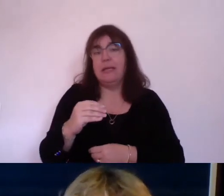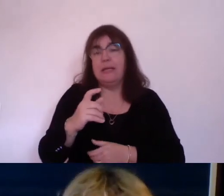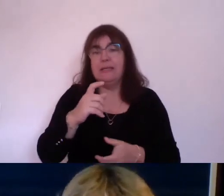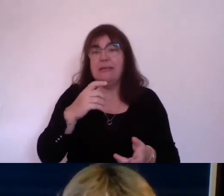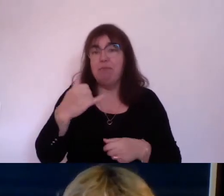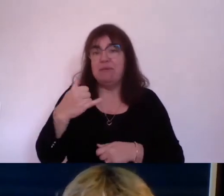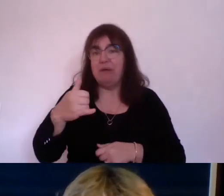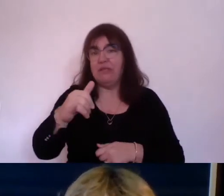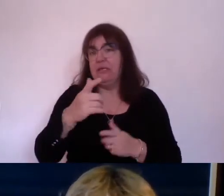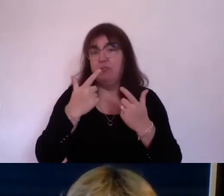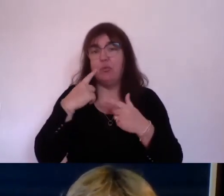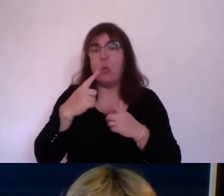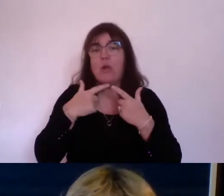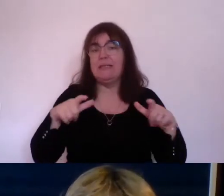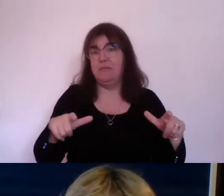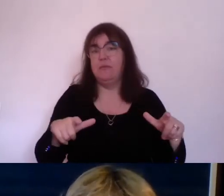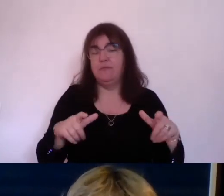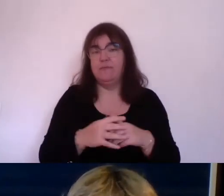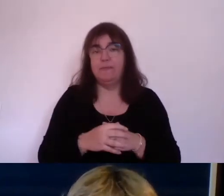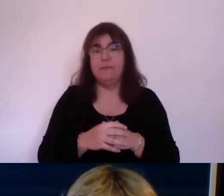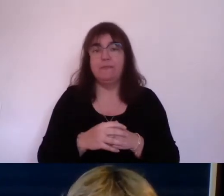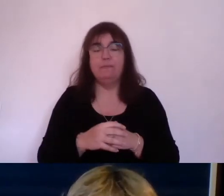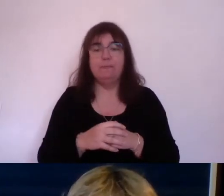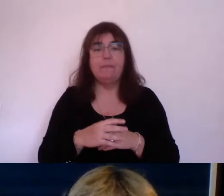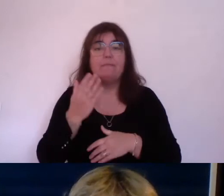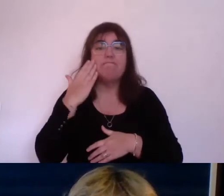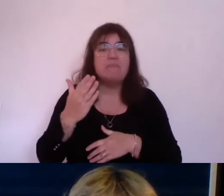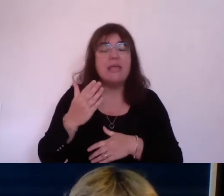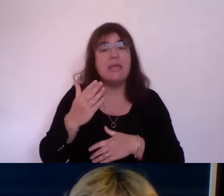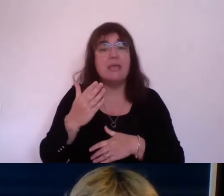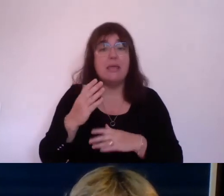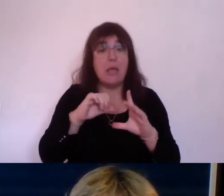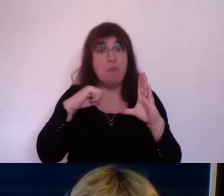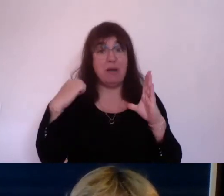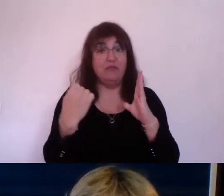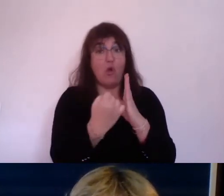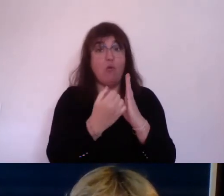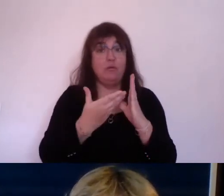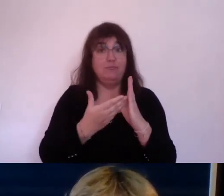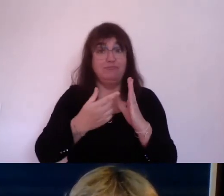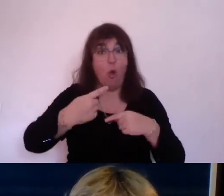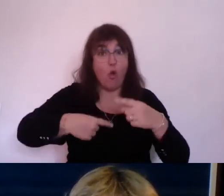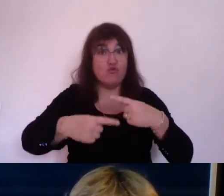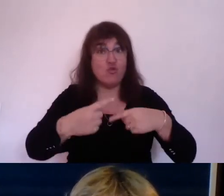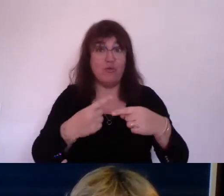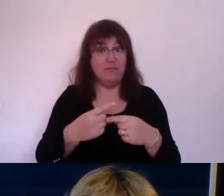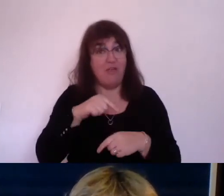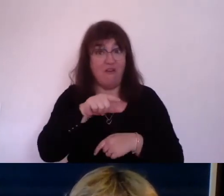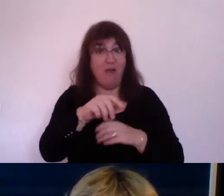pour pouvoir trier ces ressources de cette façon-là, mais c'est une plateforme qui est en train de se développer, et je vous invite